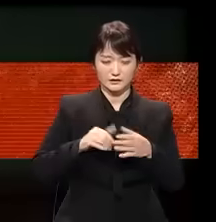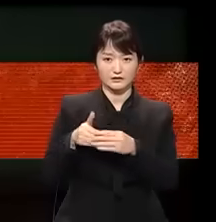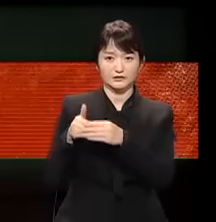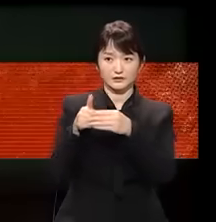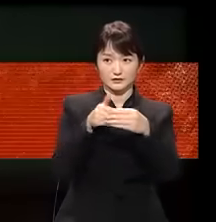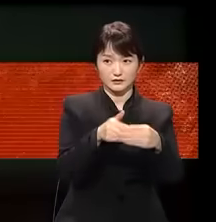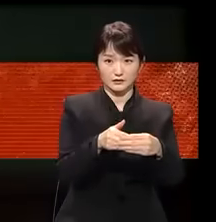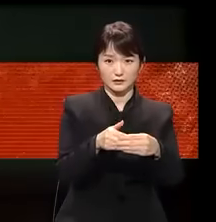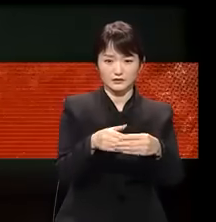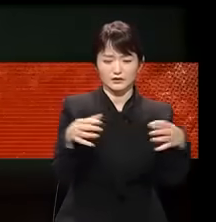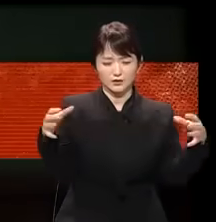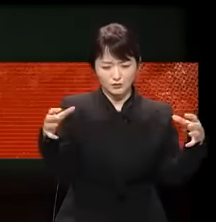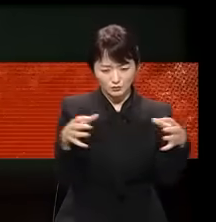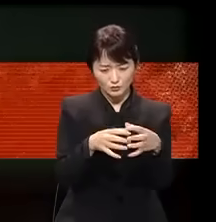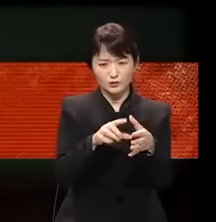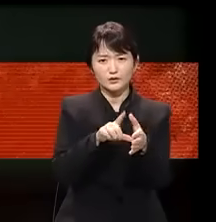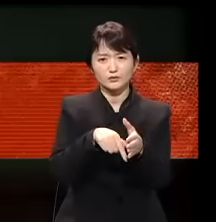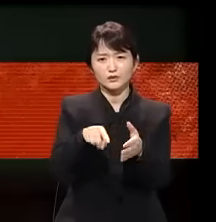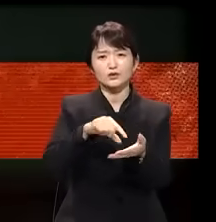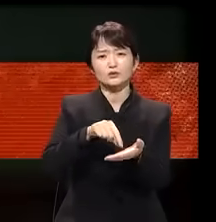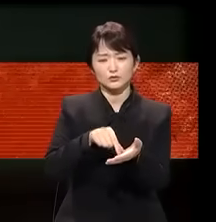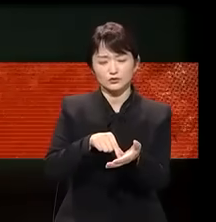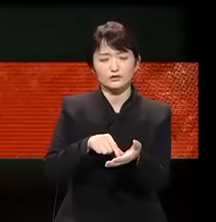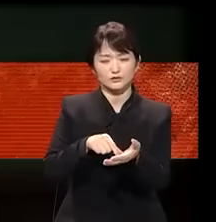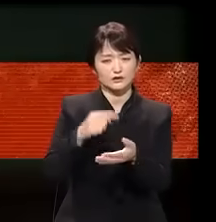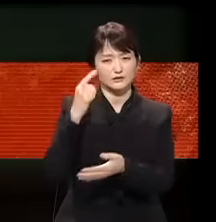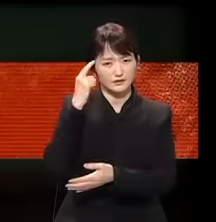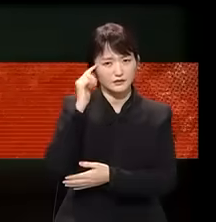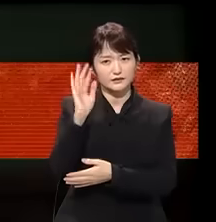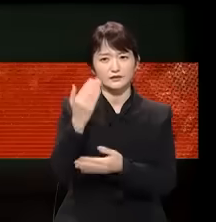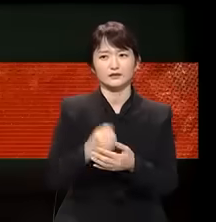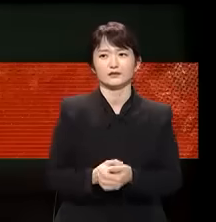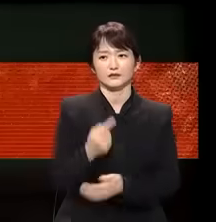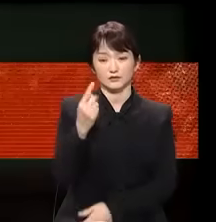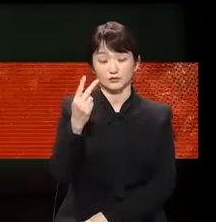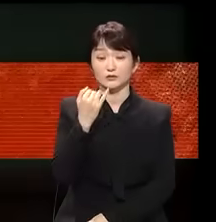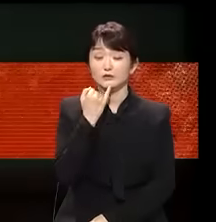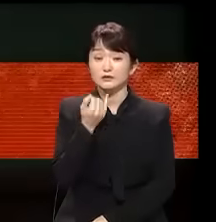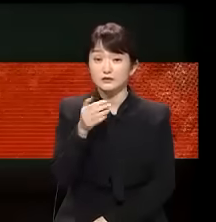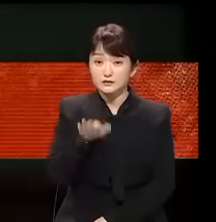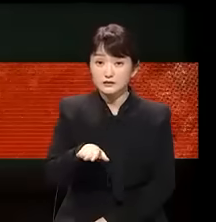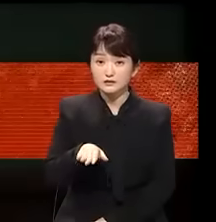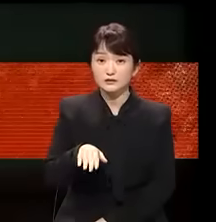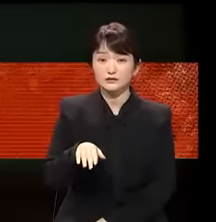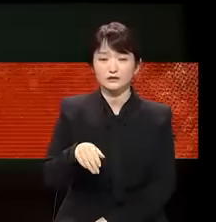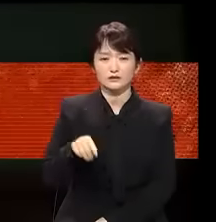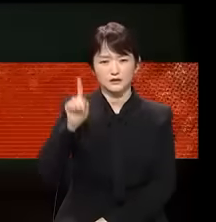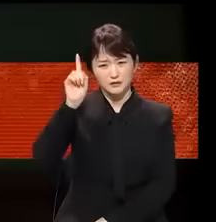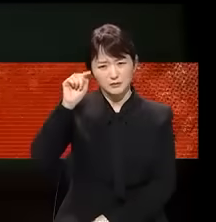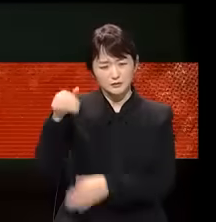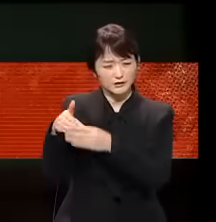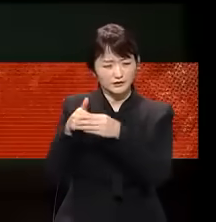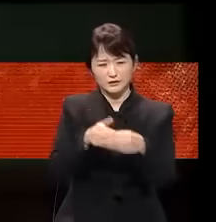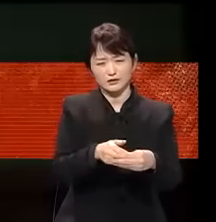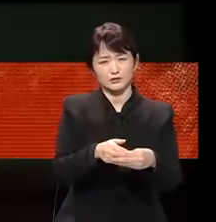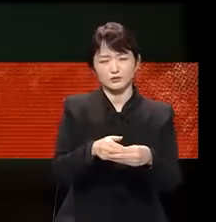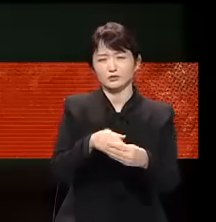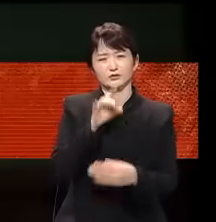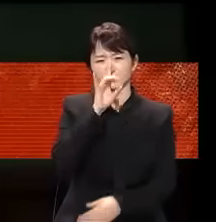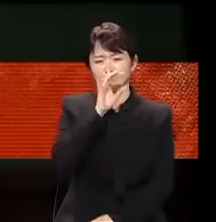정도는 감당하긴 해야 합니다 이런 의견 주셨고요 윤 님도 한두 번까지는 오케이 하지만 매번 데리고 오는 건 안 된다 이런 의견